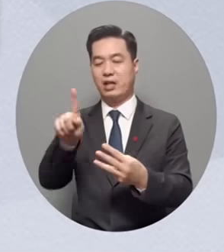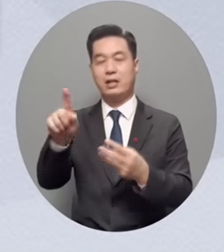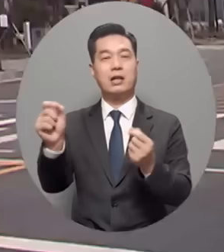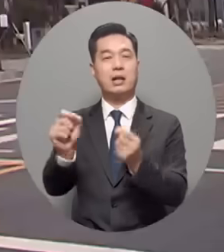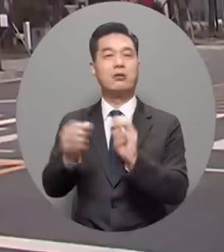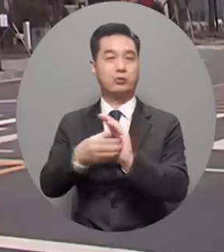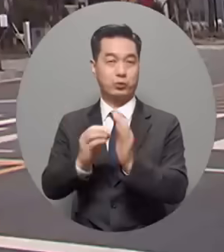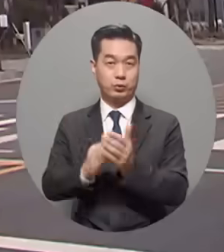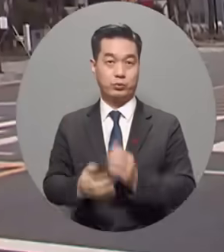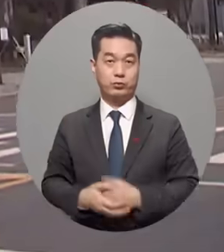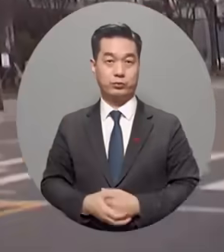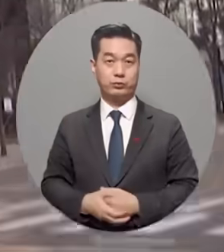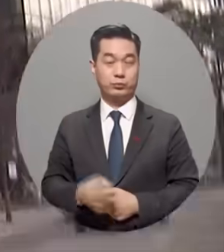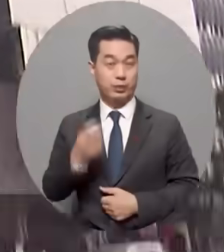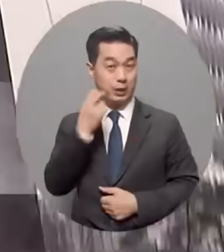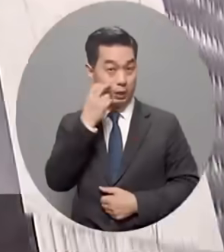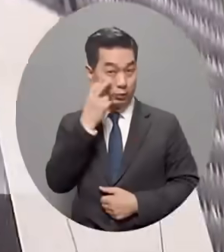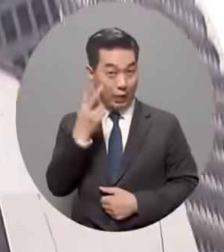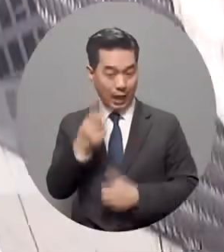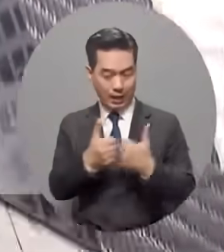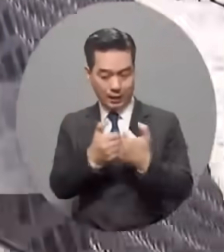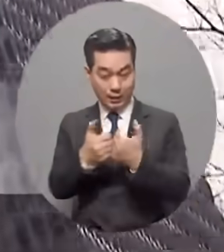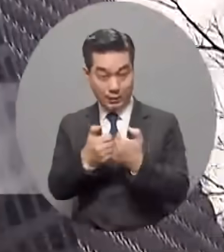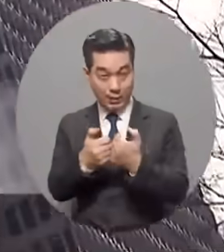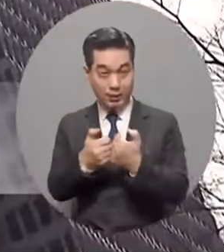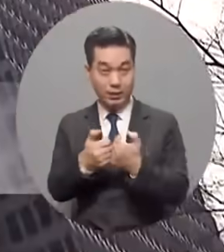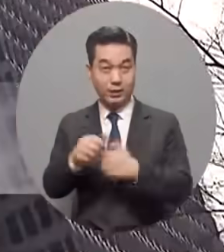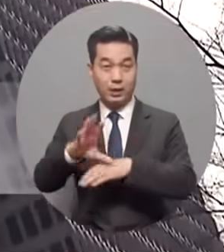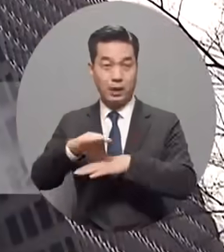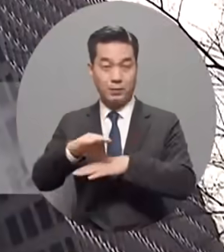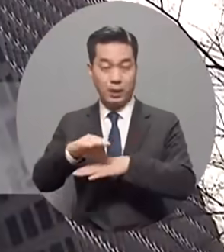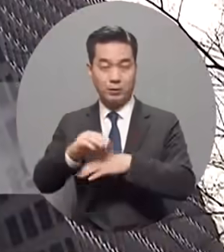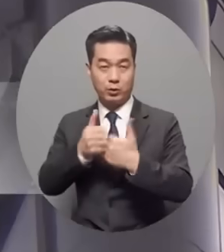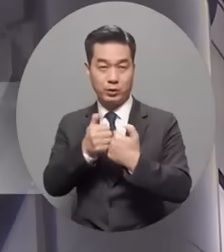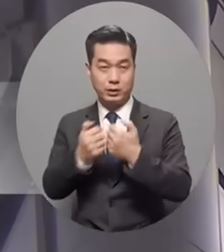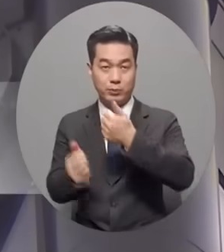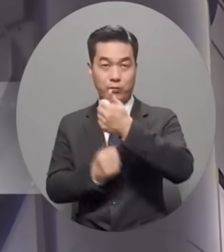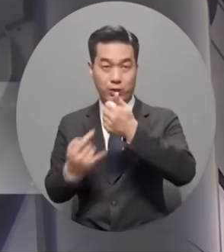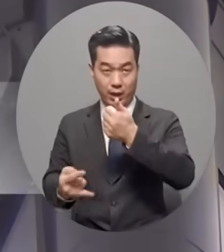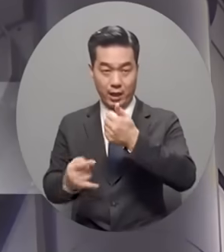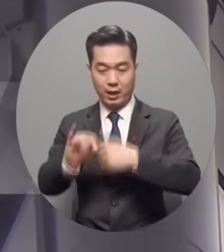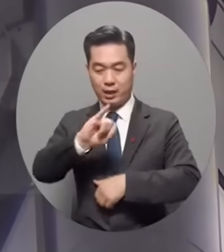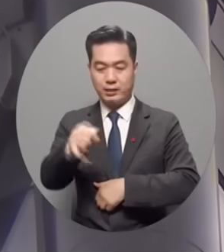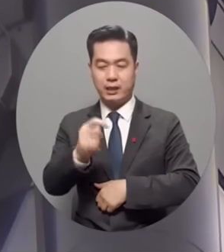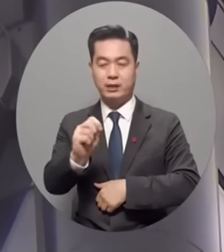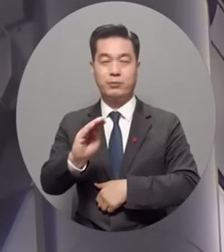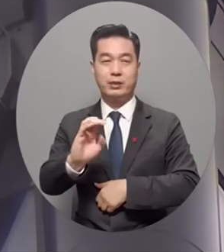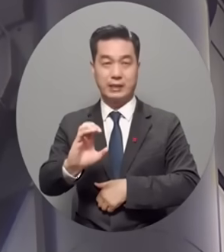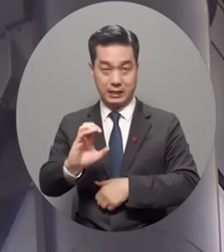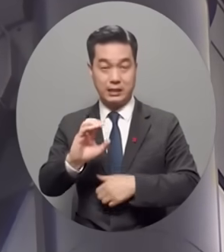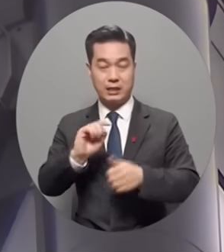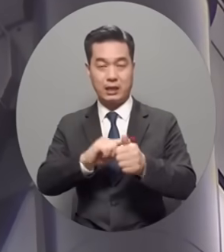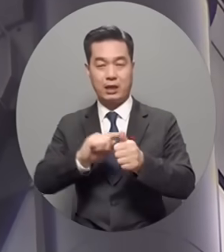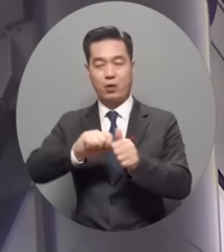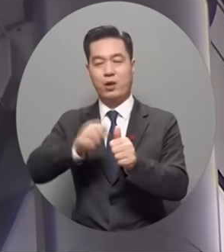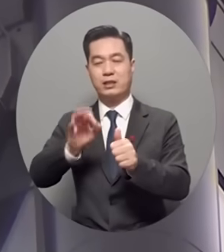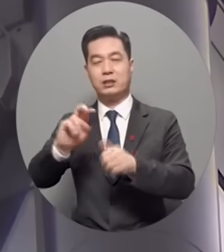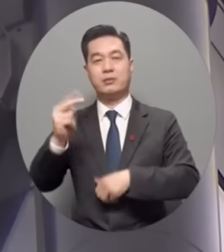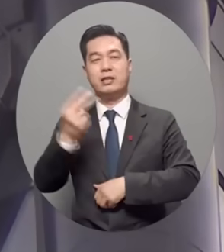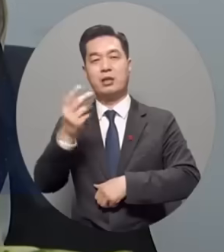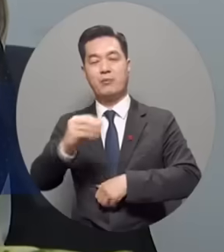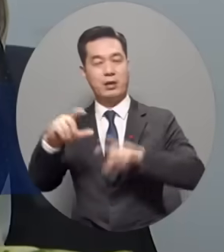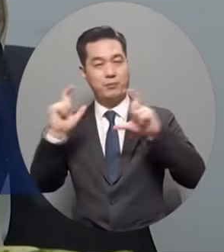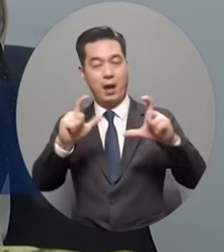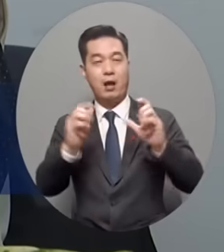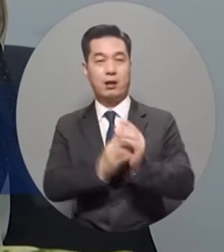육박합니다. 두 달의 심의 끝에 방심위는 지난달 JTBC에 과징금 2천만 원을 부과할 것을 의결했습니다.